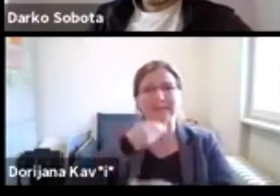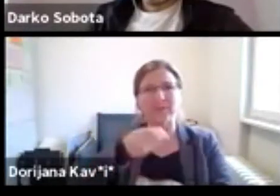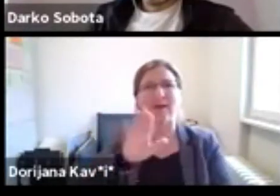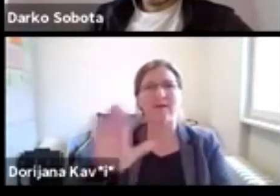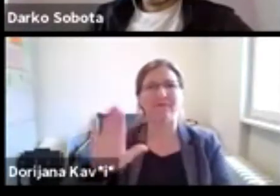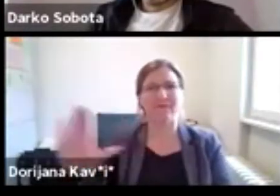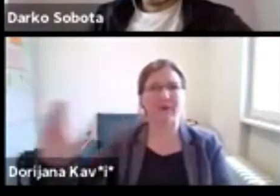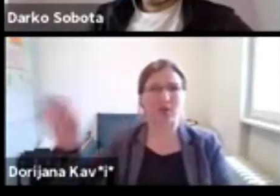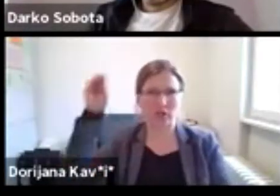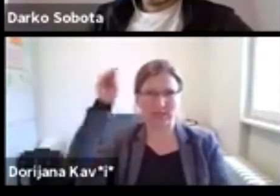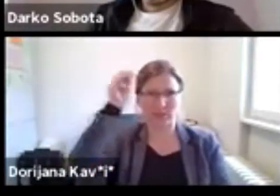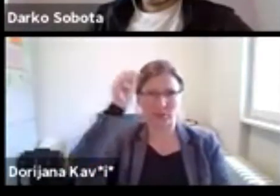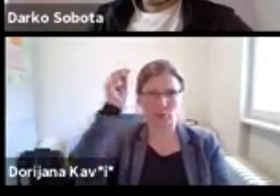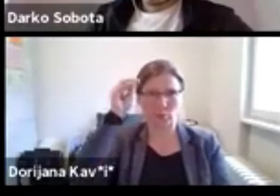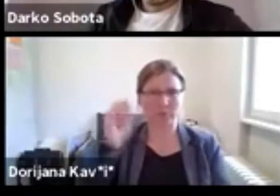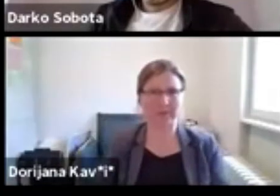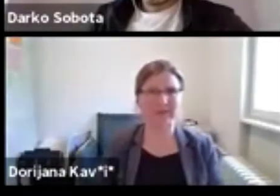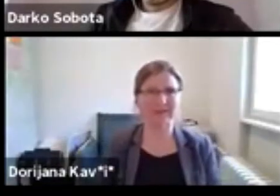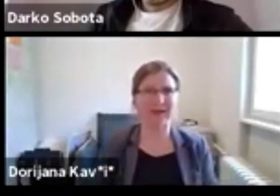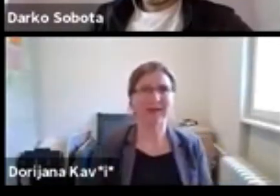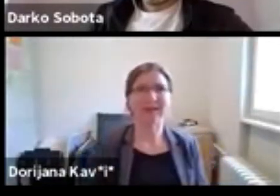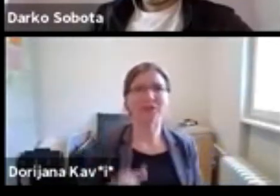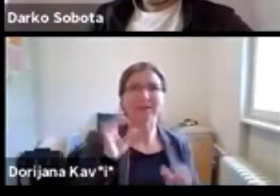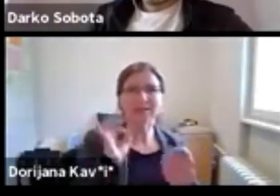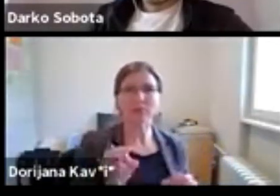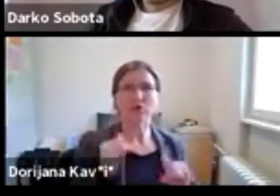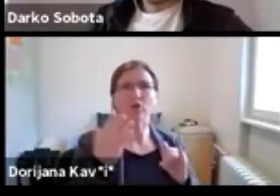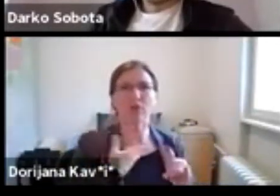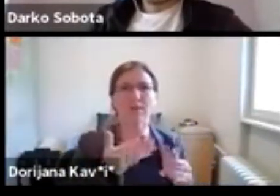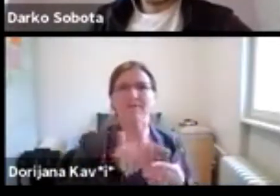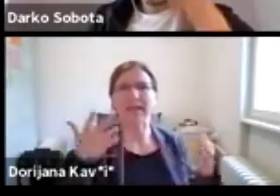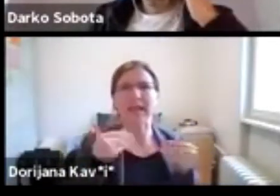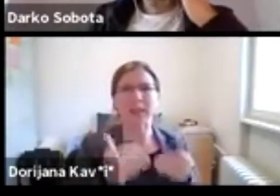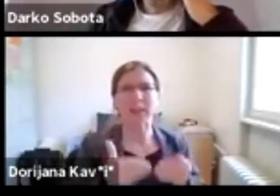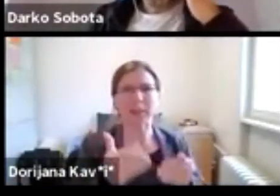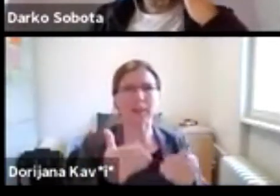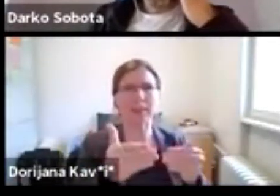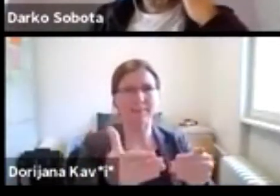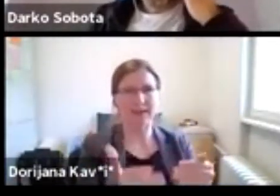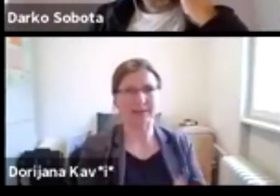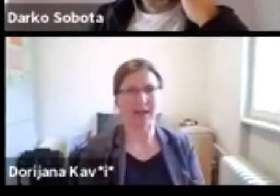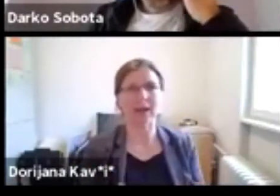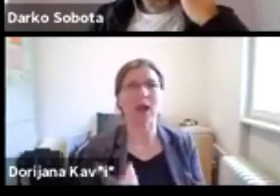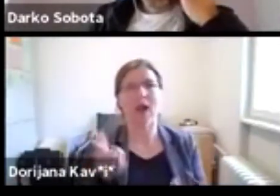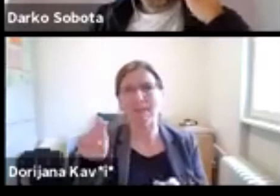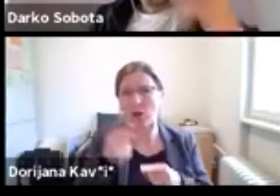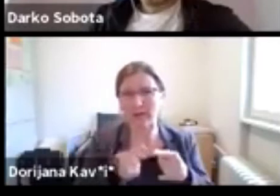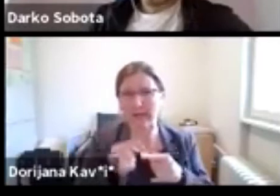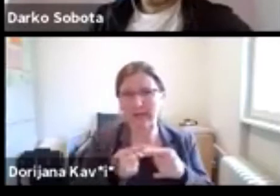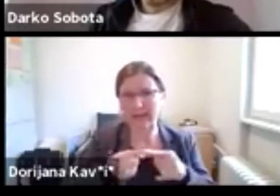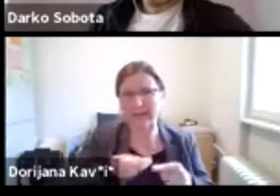iskustva, u čemu ste se, a sigurno ste se pomakli u puno toga i u pozitivnom smjeru od onih prvotnih šokova,